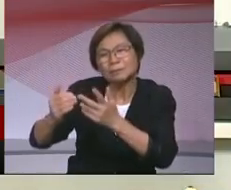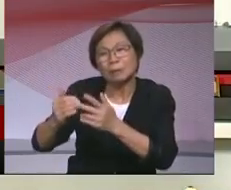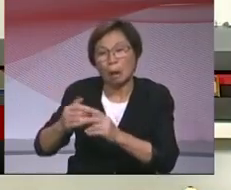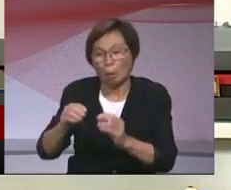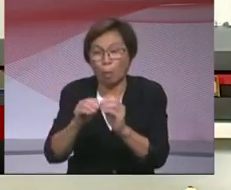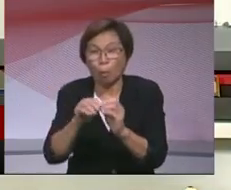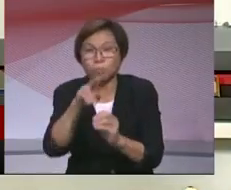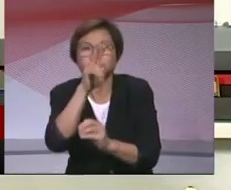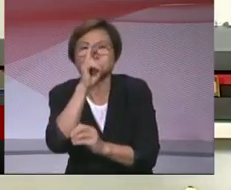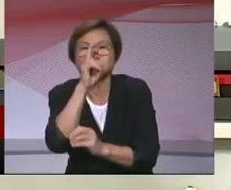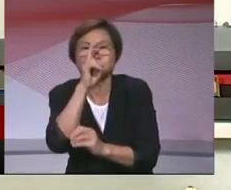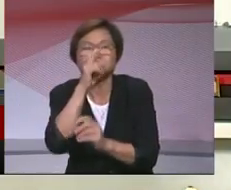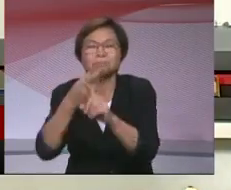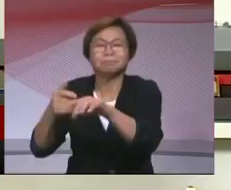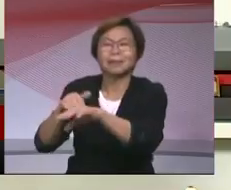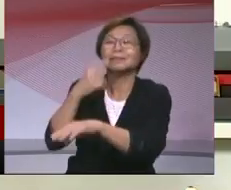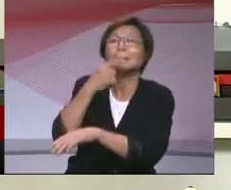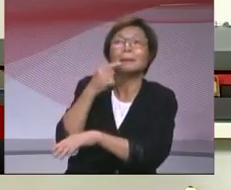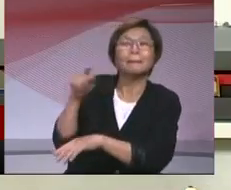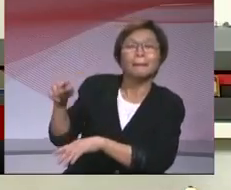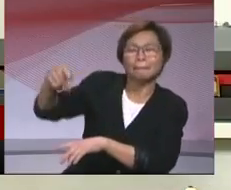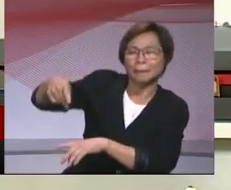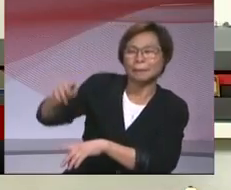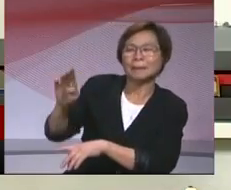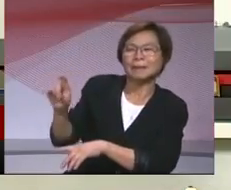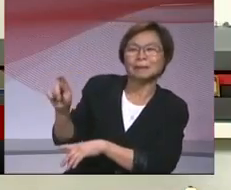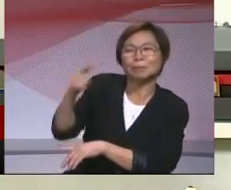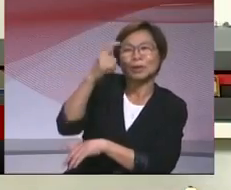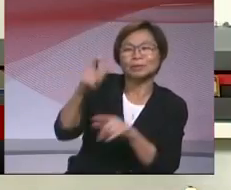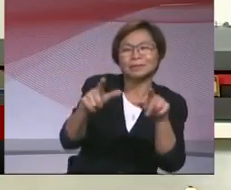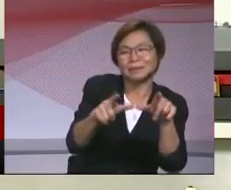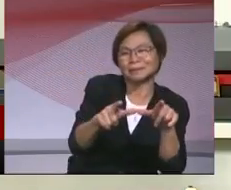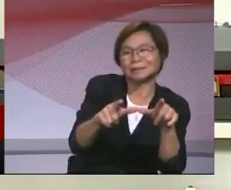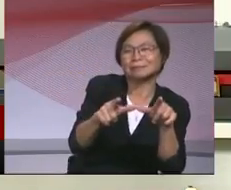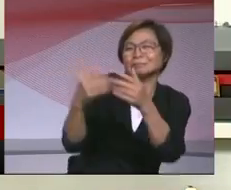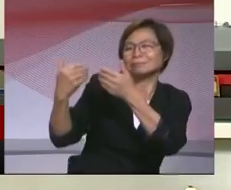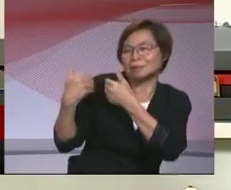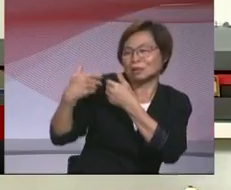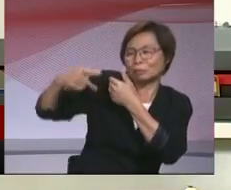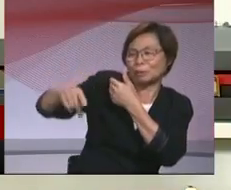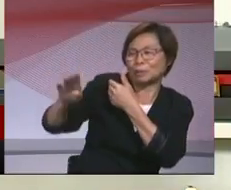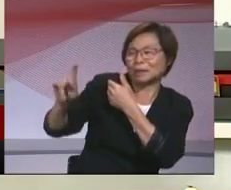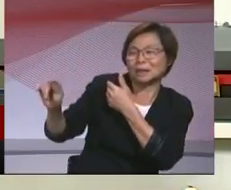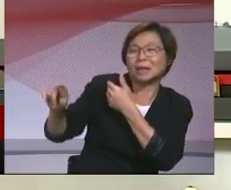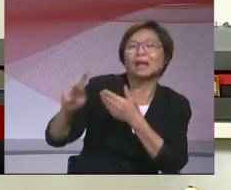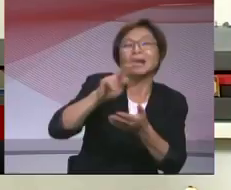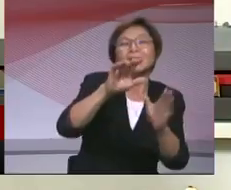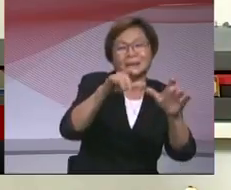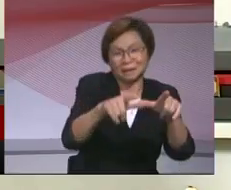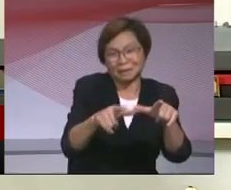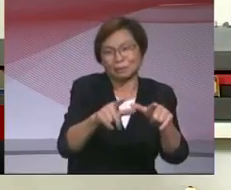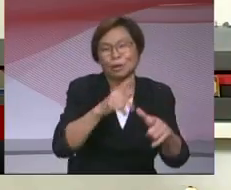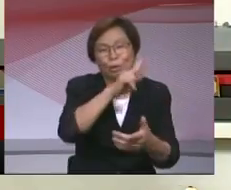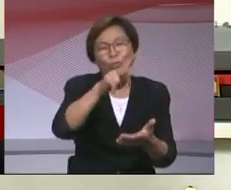yang lebih tegas daripada pihak PBT misalnya, kerana lesen pusat hiburan adalah